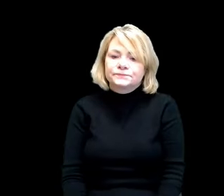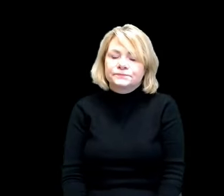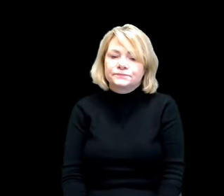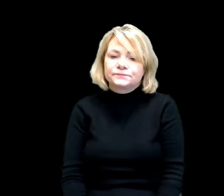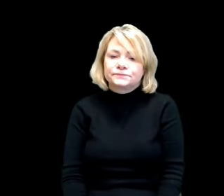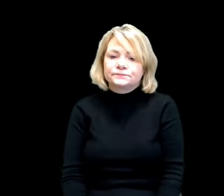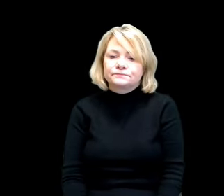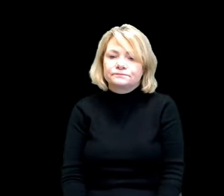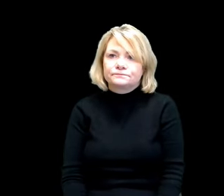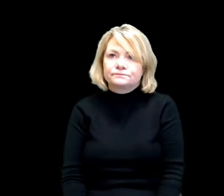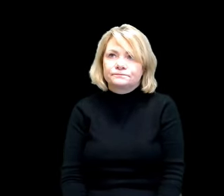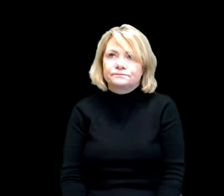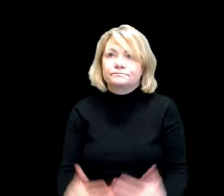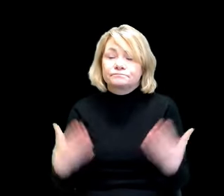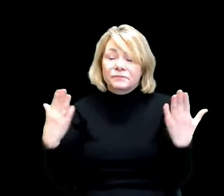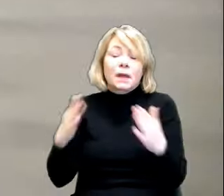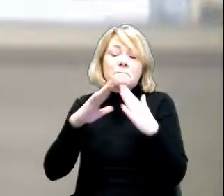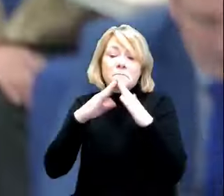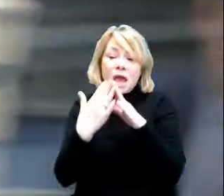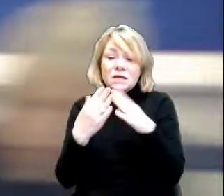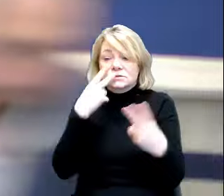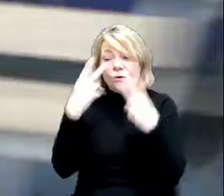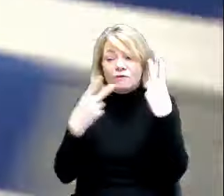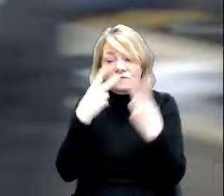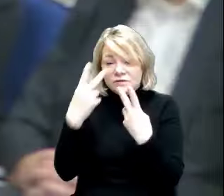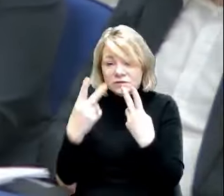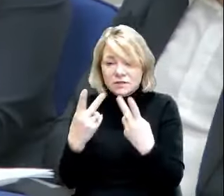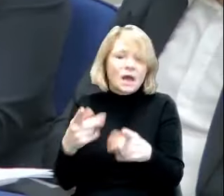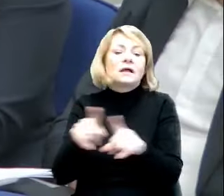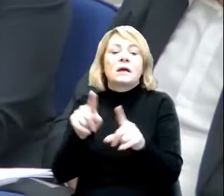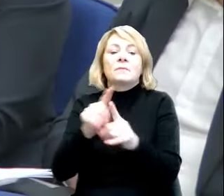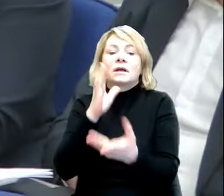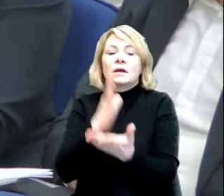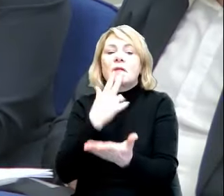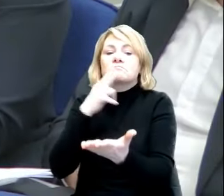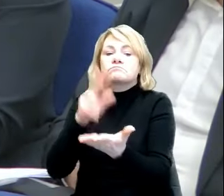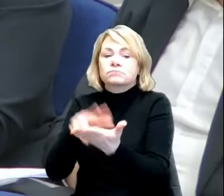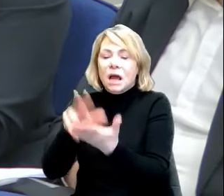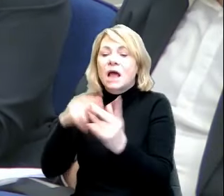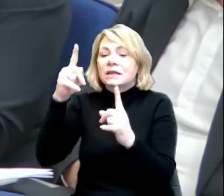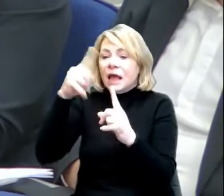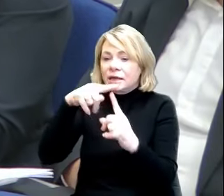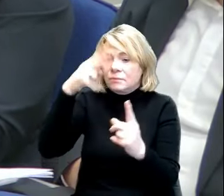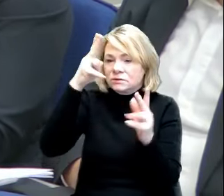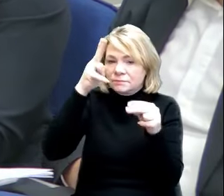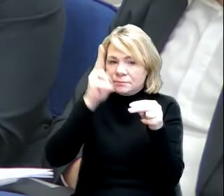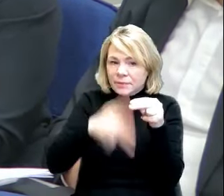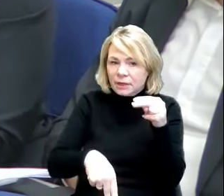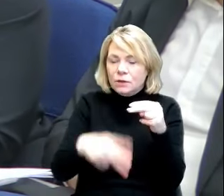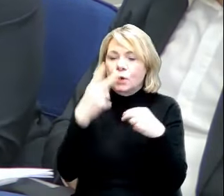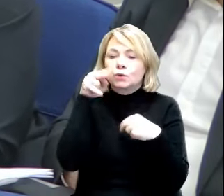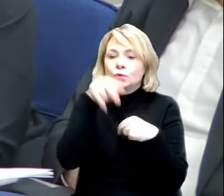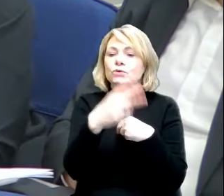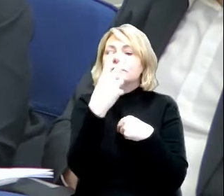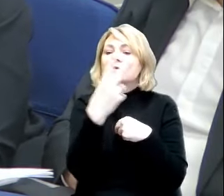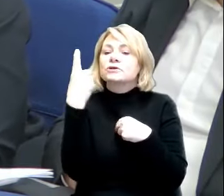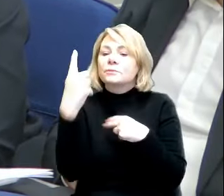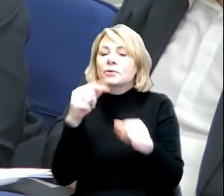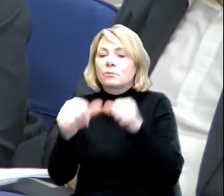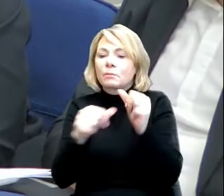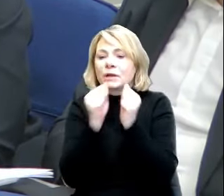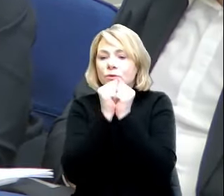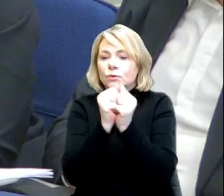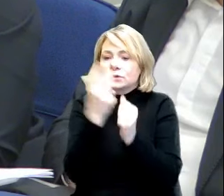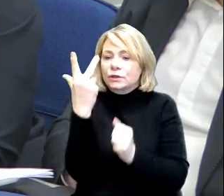tai yra miestų vizija tai yra kriterijai taip pat yra nustatyti tarybos sprendimu 21 metų rugsėjo 30